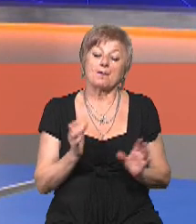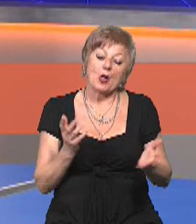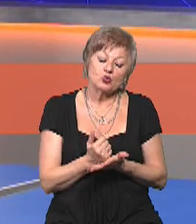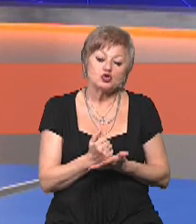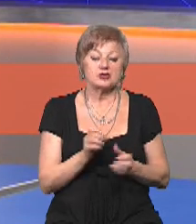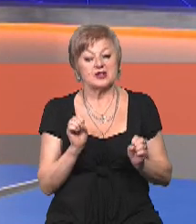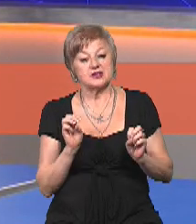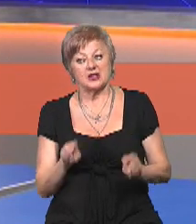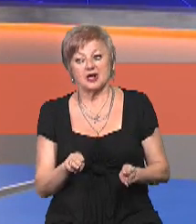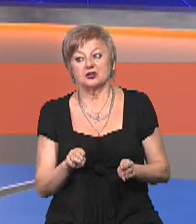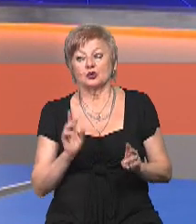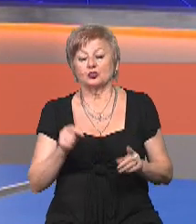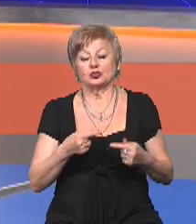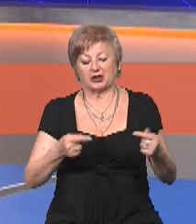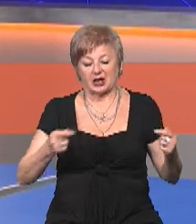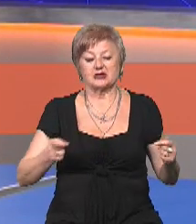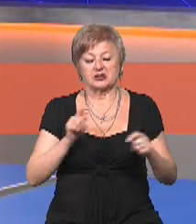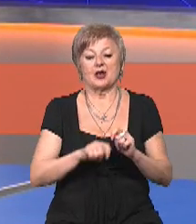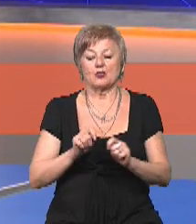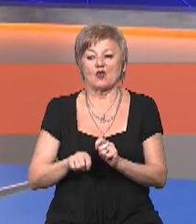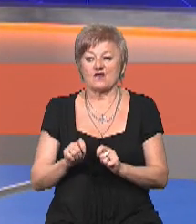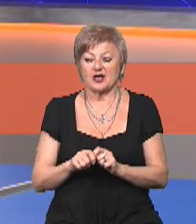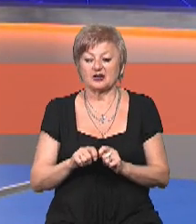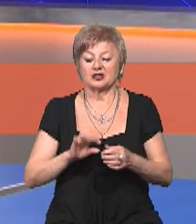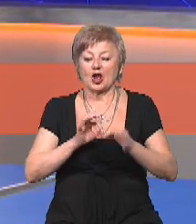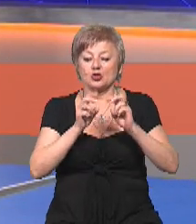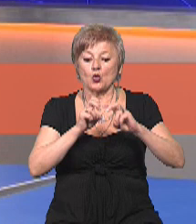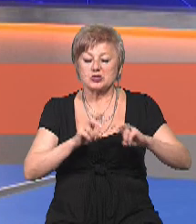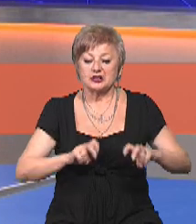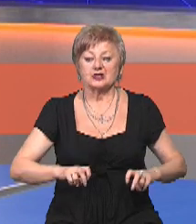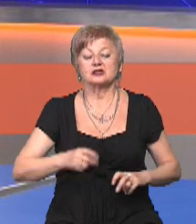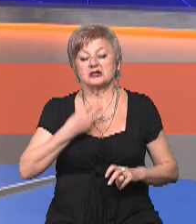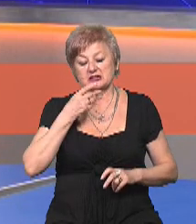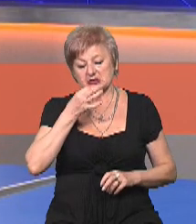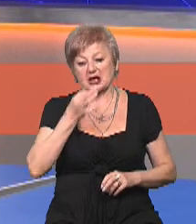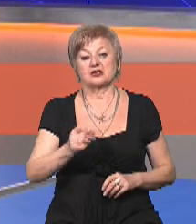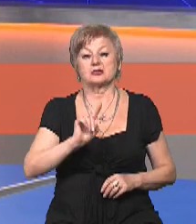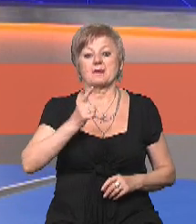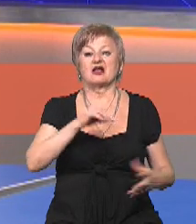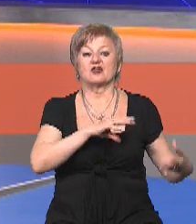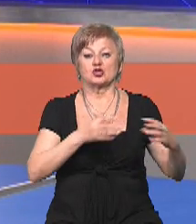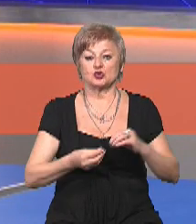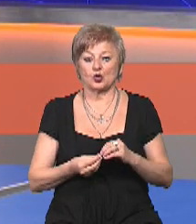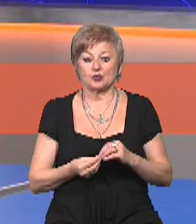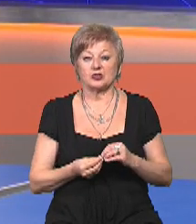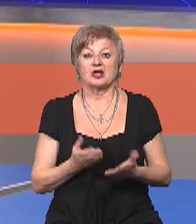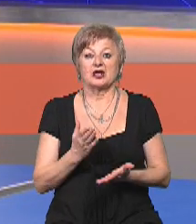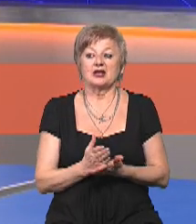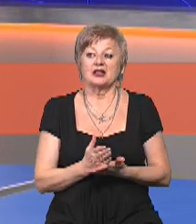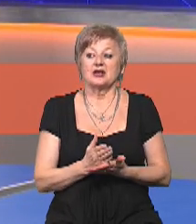Там будуть різні моніторингові дослідження, які скажуть перші результати. Є проміжні,